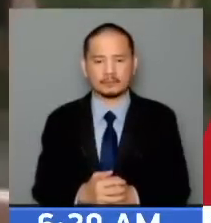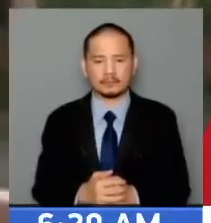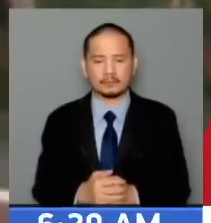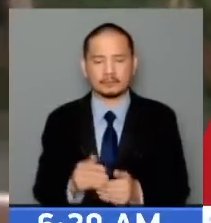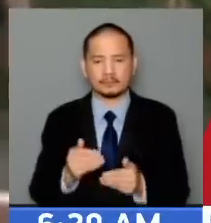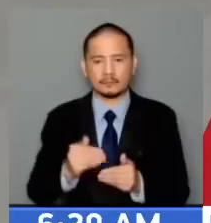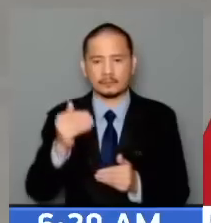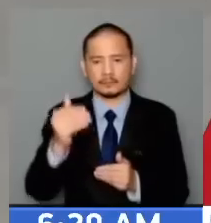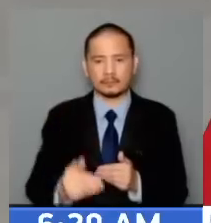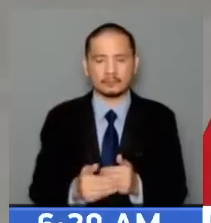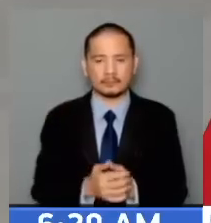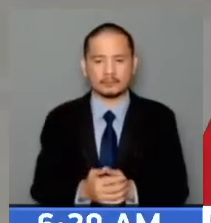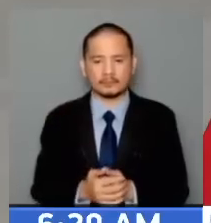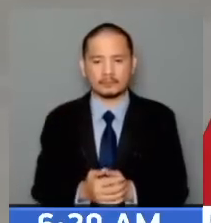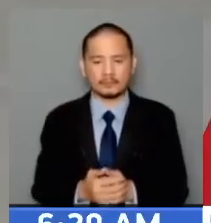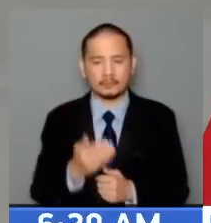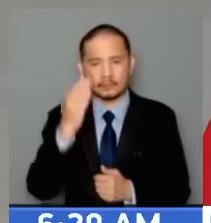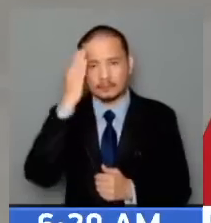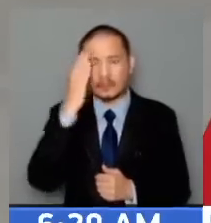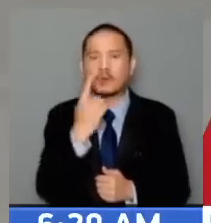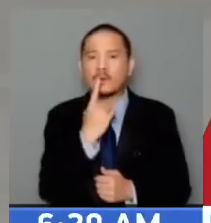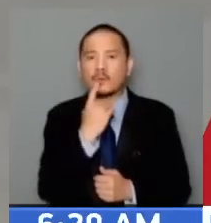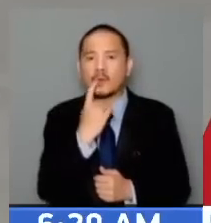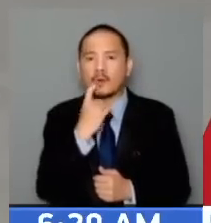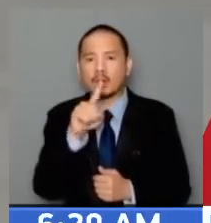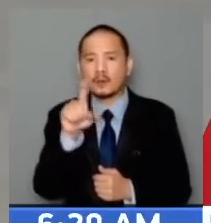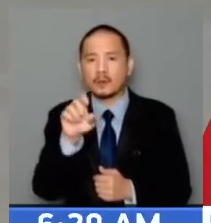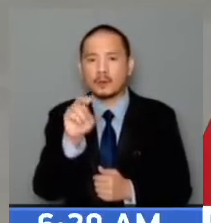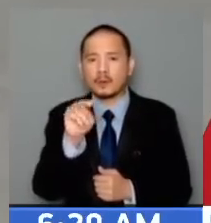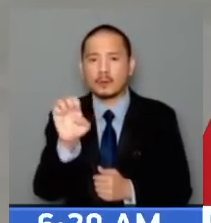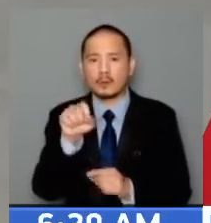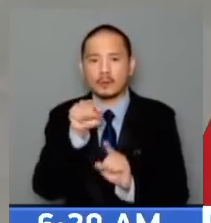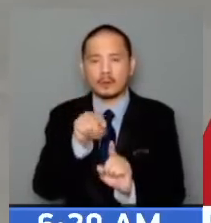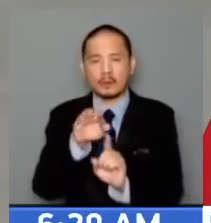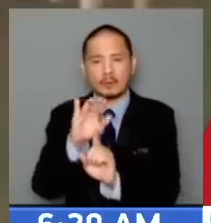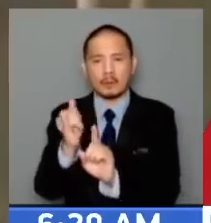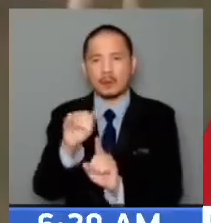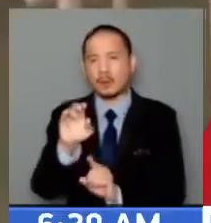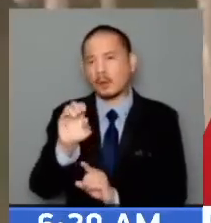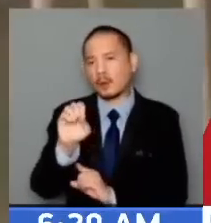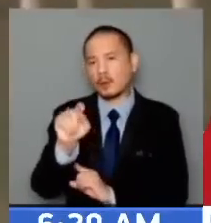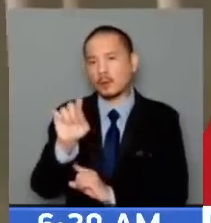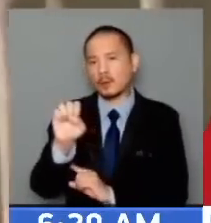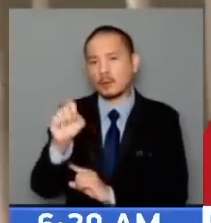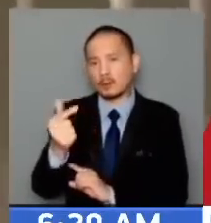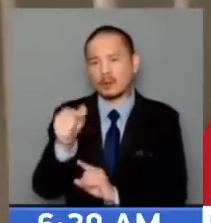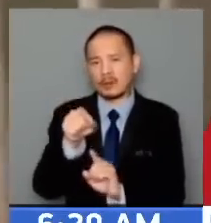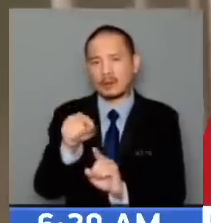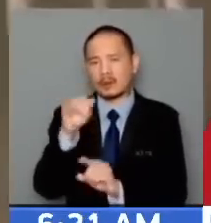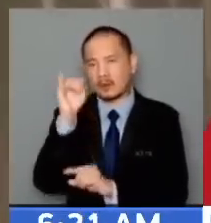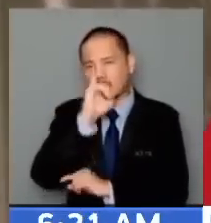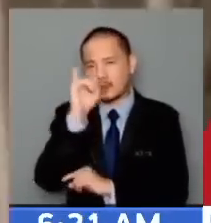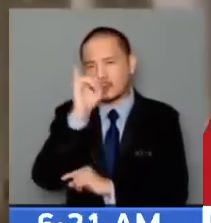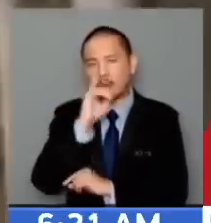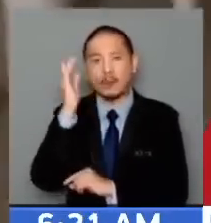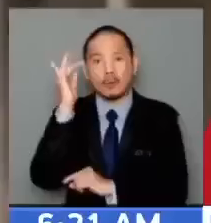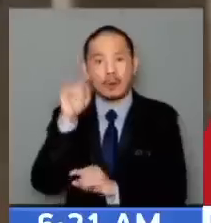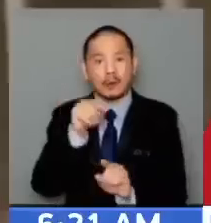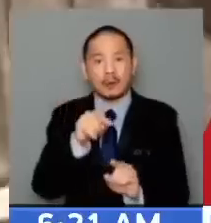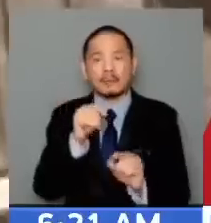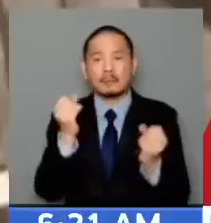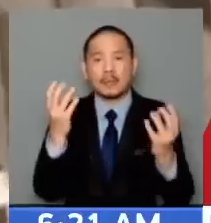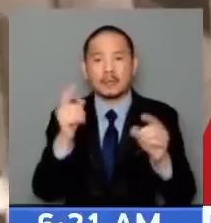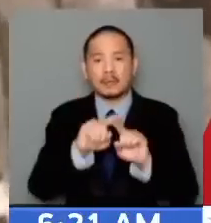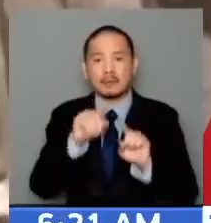Itinuturing na red zone o infected zone ang bayan ng Oton, Iloilo matapos magpositibo sa African swine fever ang ilang alagang